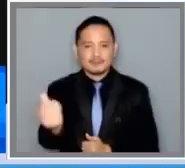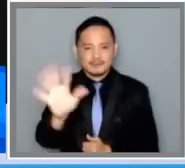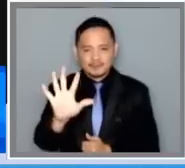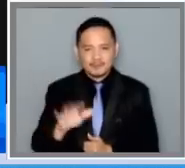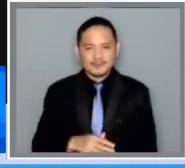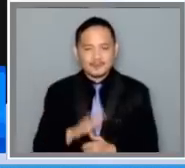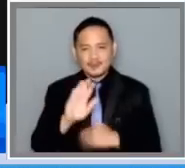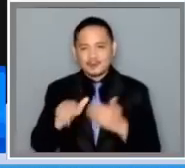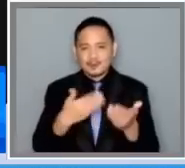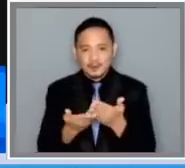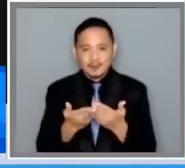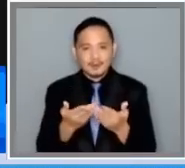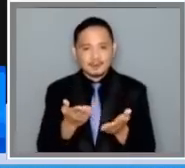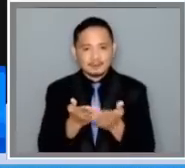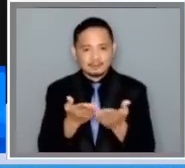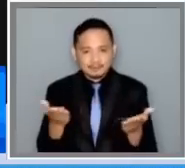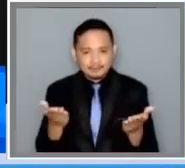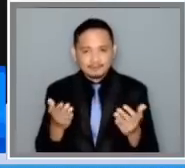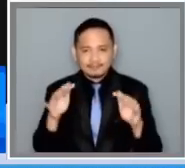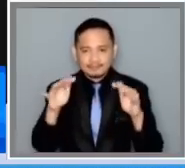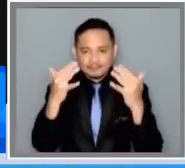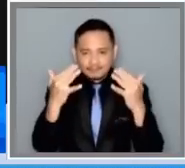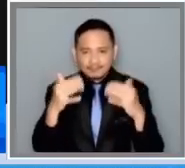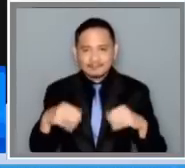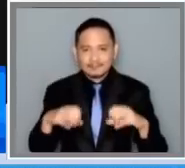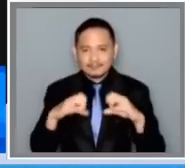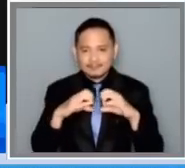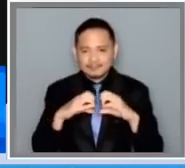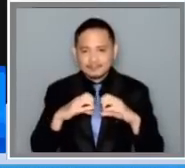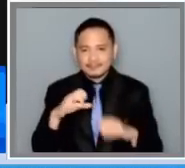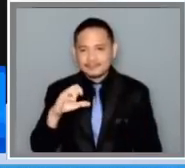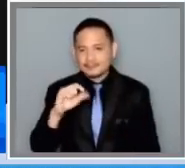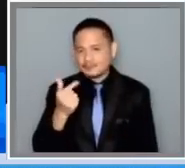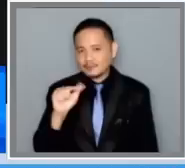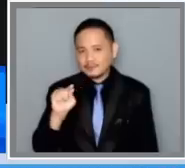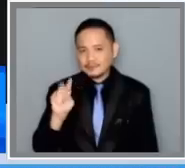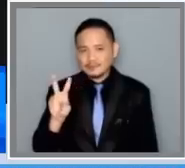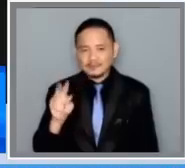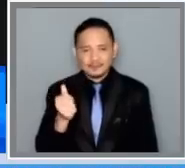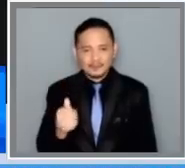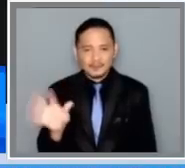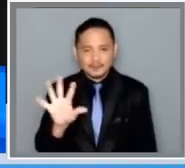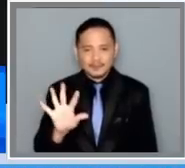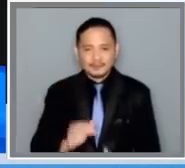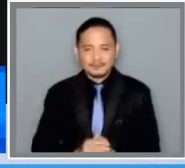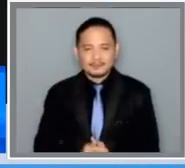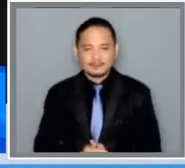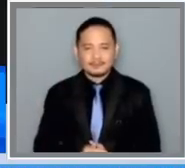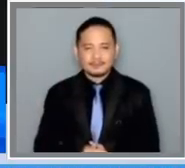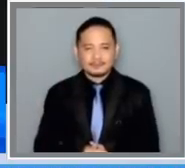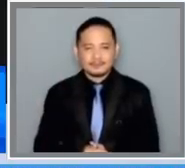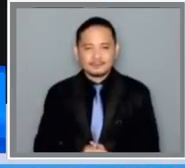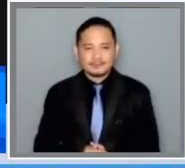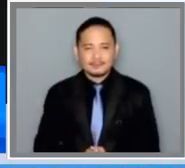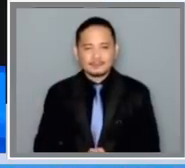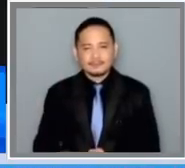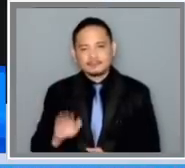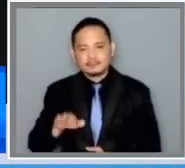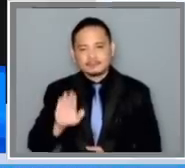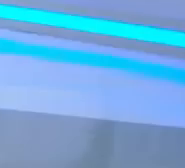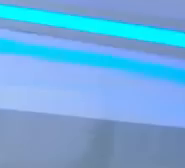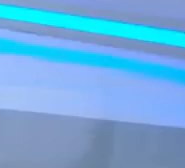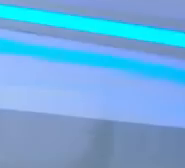mga viewers sa GTV. Good morning. Oho. Ay, Doc, bakit ba mas marami nga ang nagkakasipon